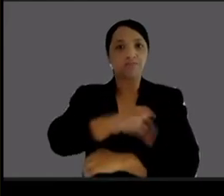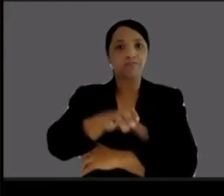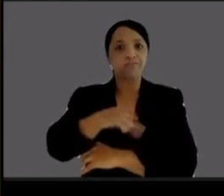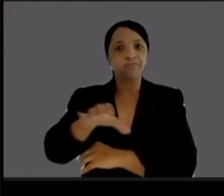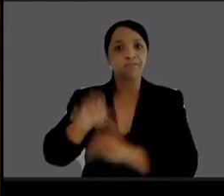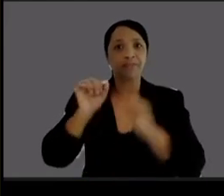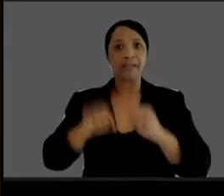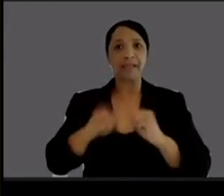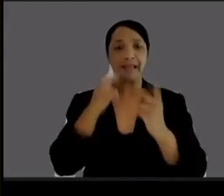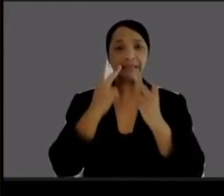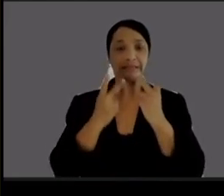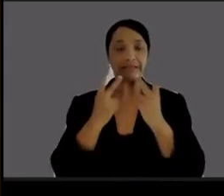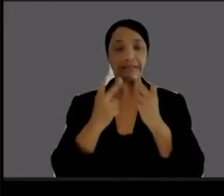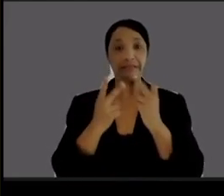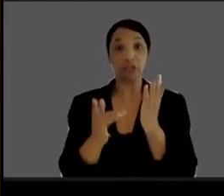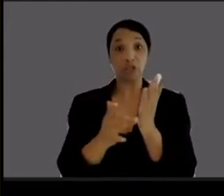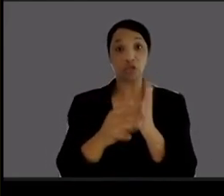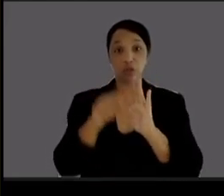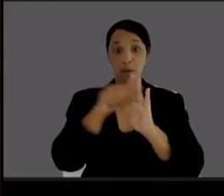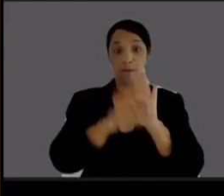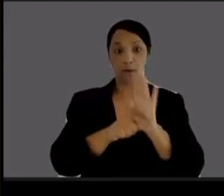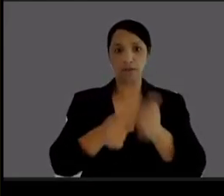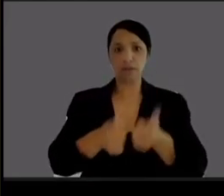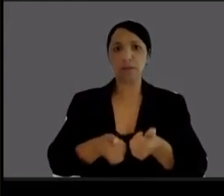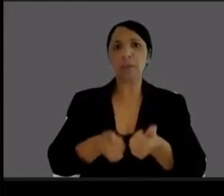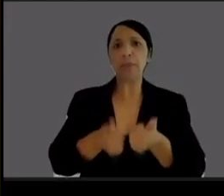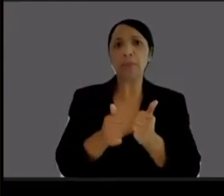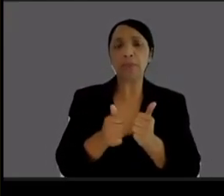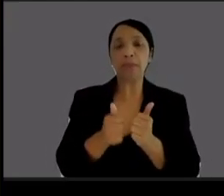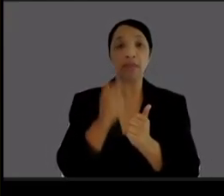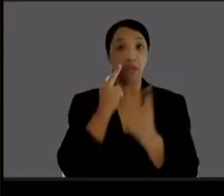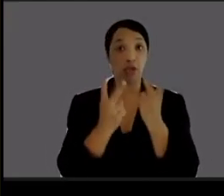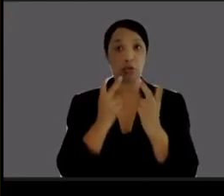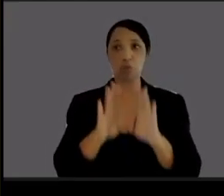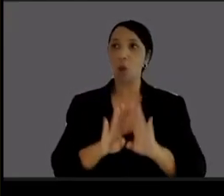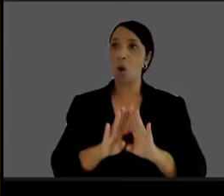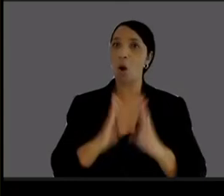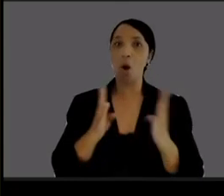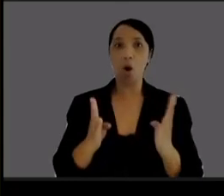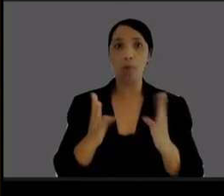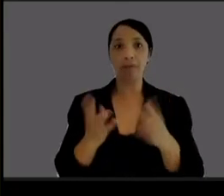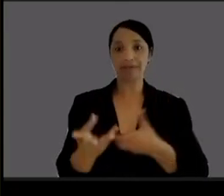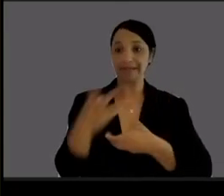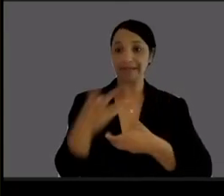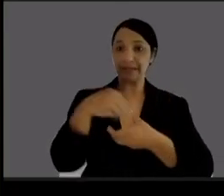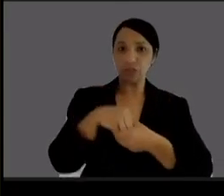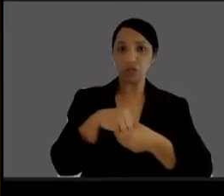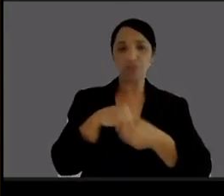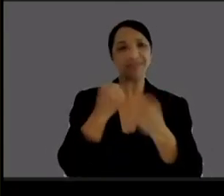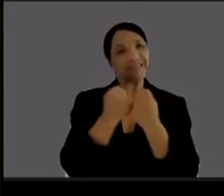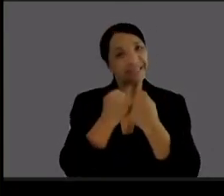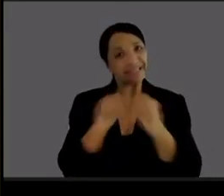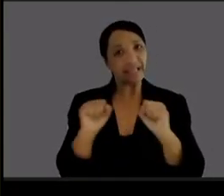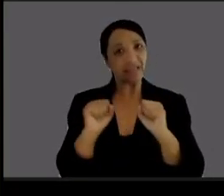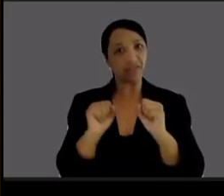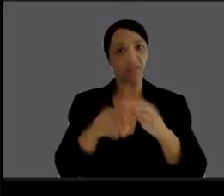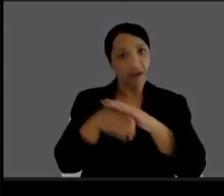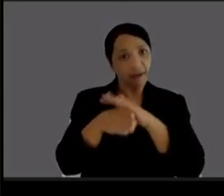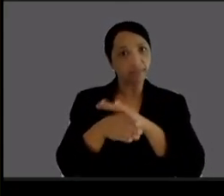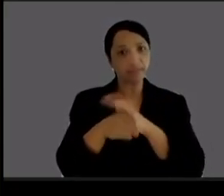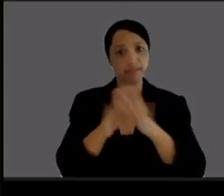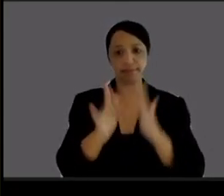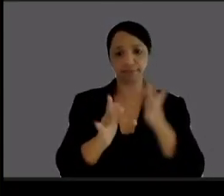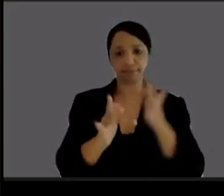がデジタル政策をえよりよく推進しよりオープンでそして法YE的な安全なあ